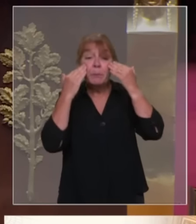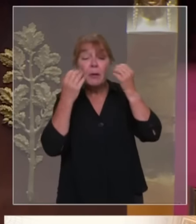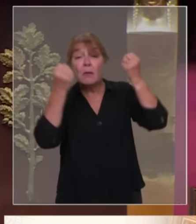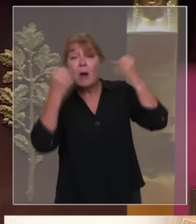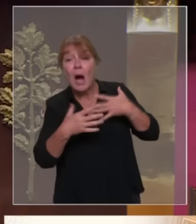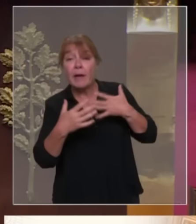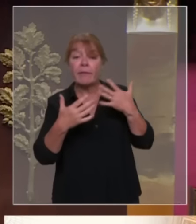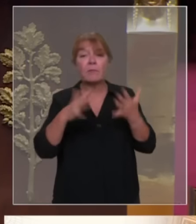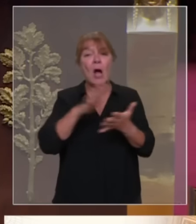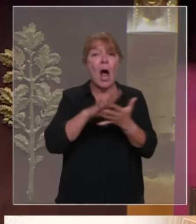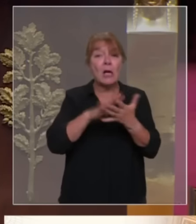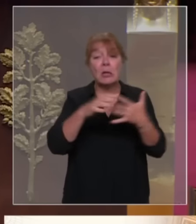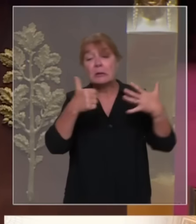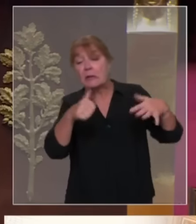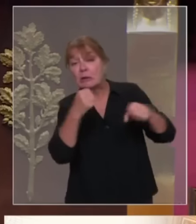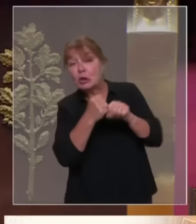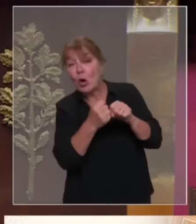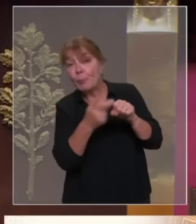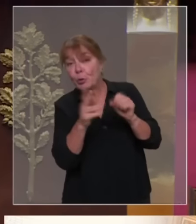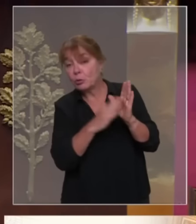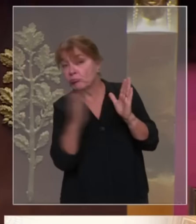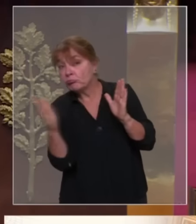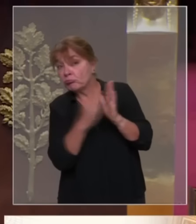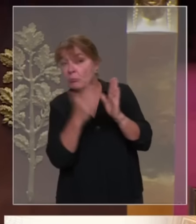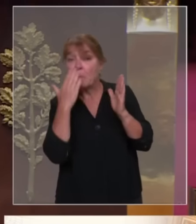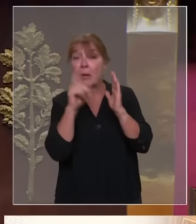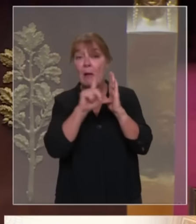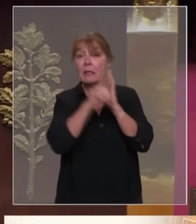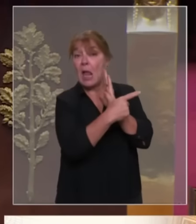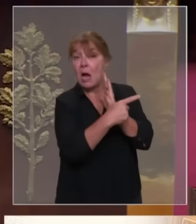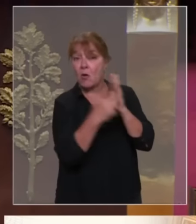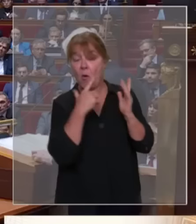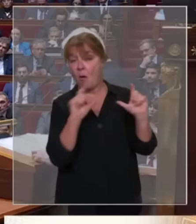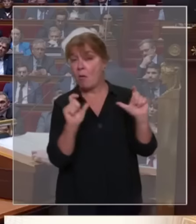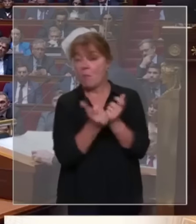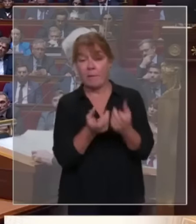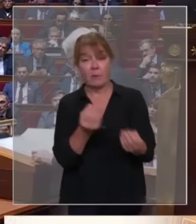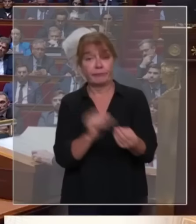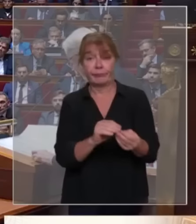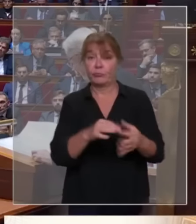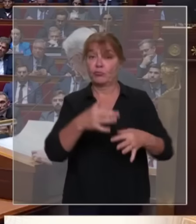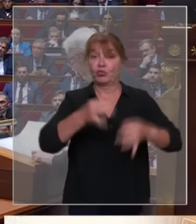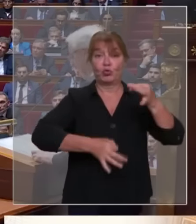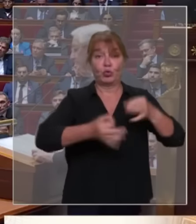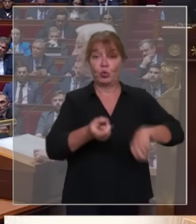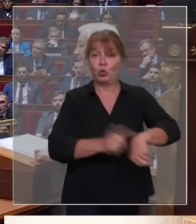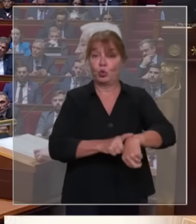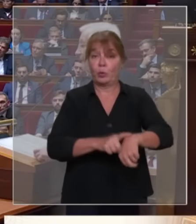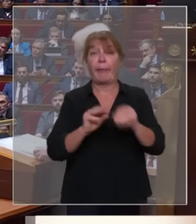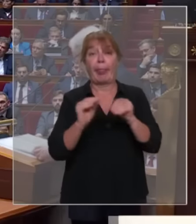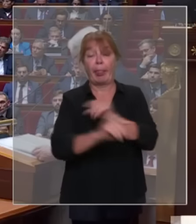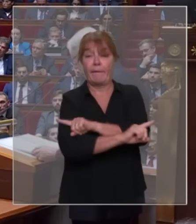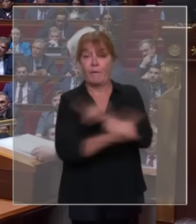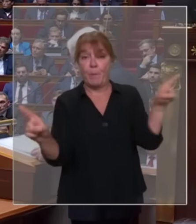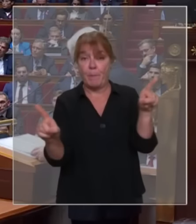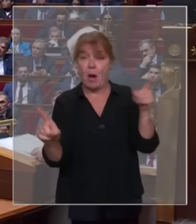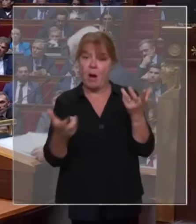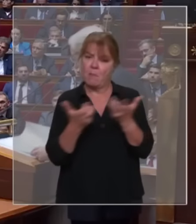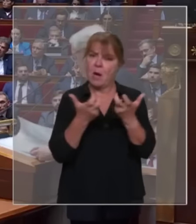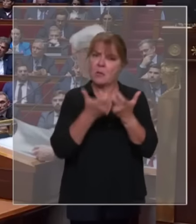ans, déjà connue de la justice et poursuivie pour des actes graves d'atteinte à